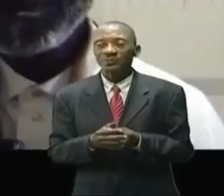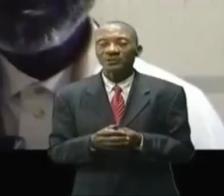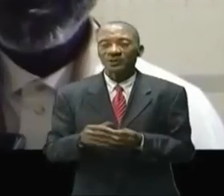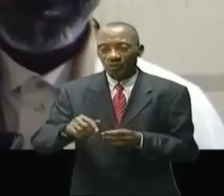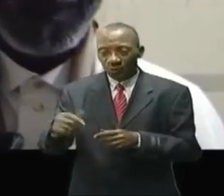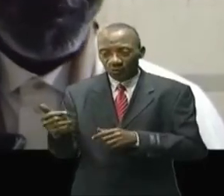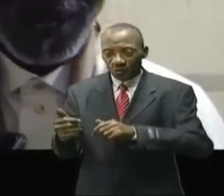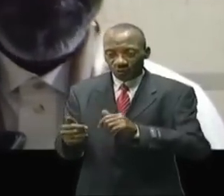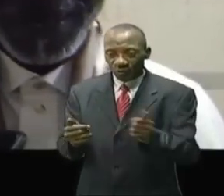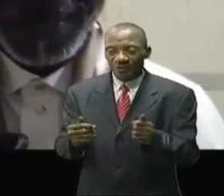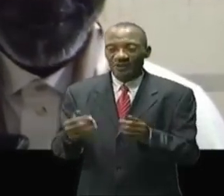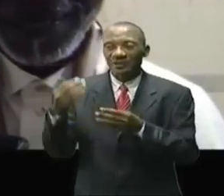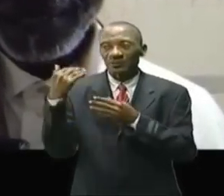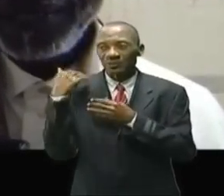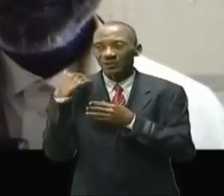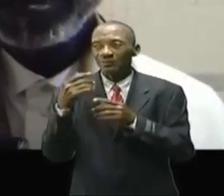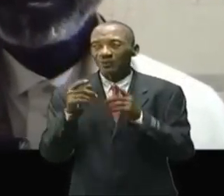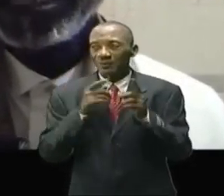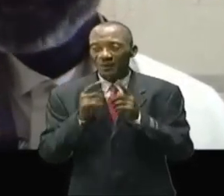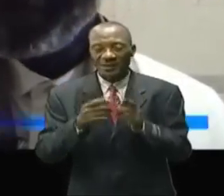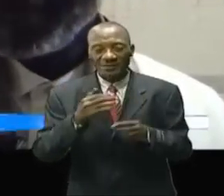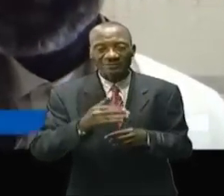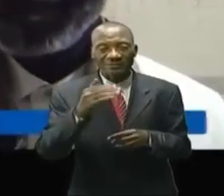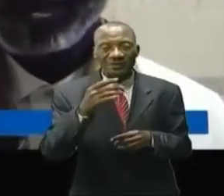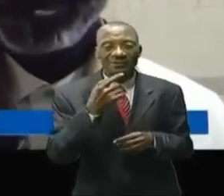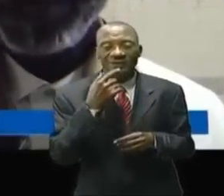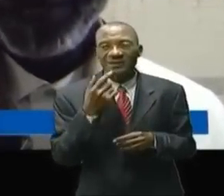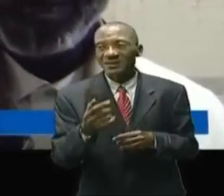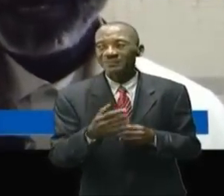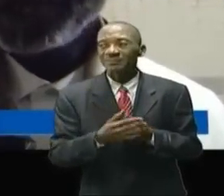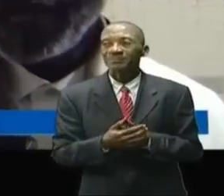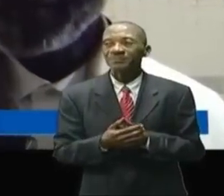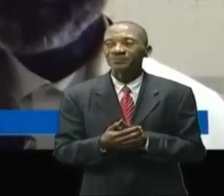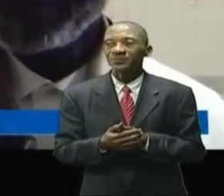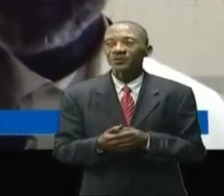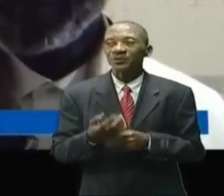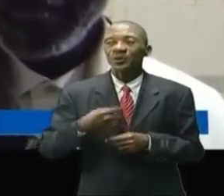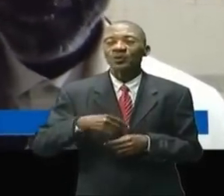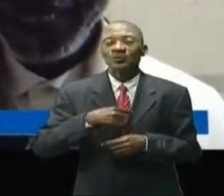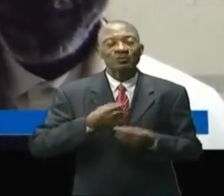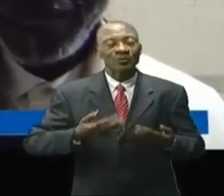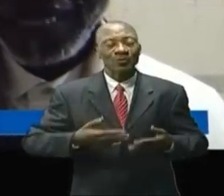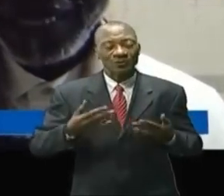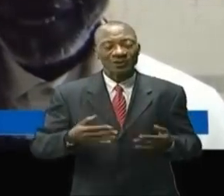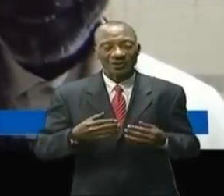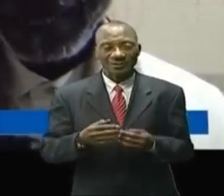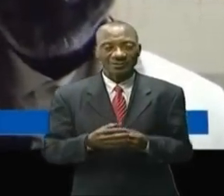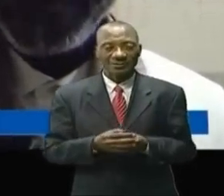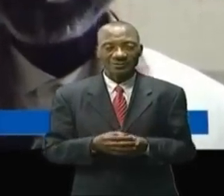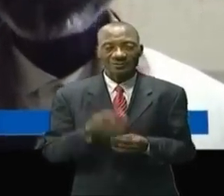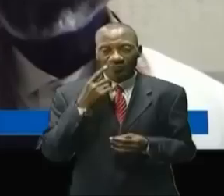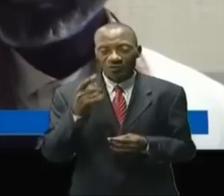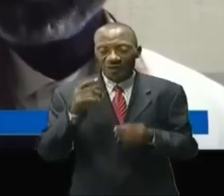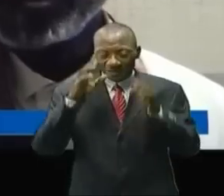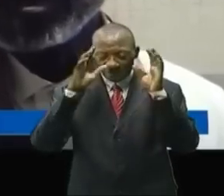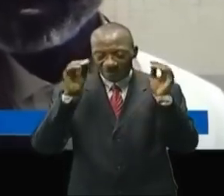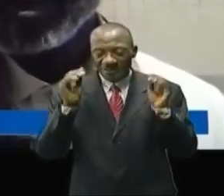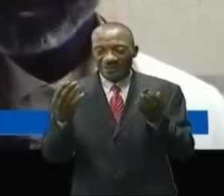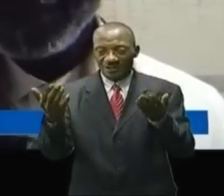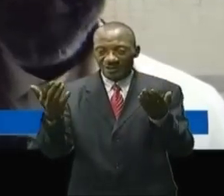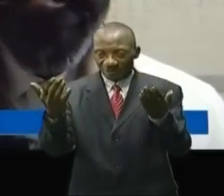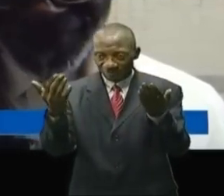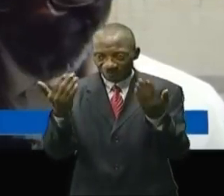musulmans qu'on appelle Eid al-Kabir, Eid al-Adha, c'est-à-dire c'est la fête de